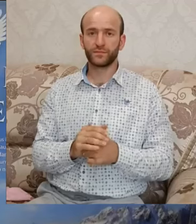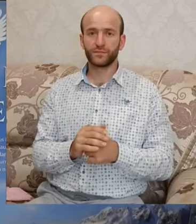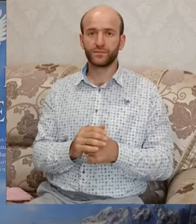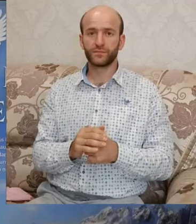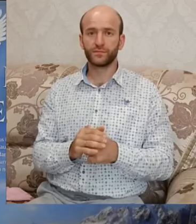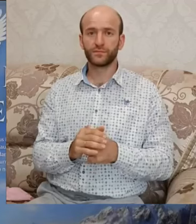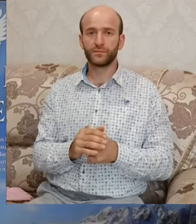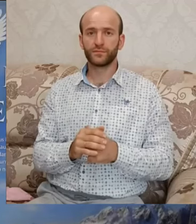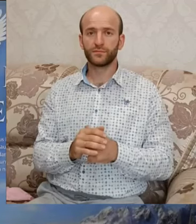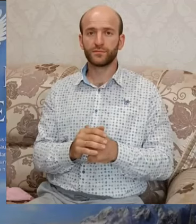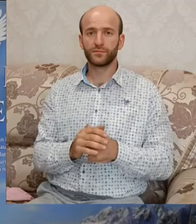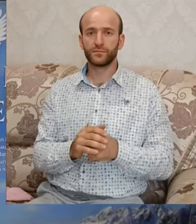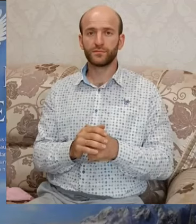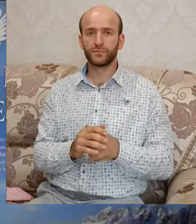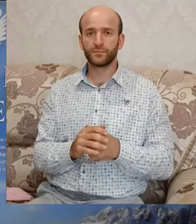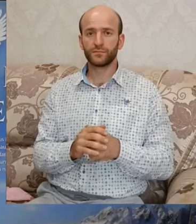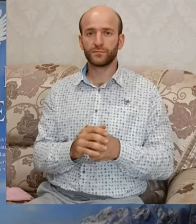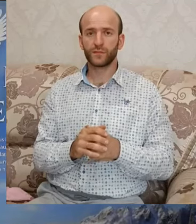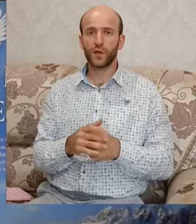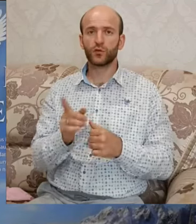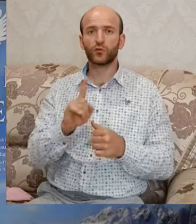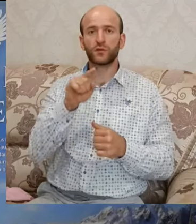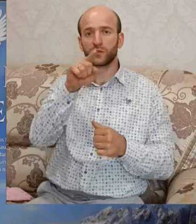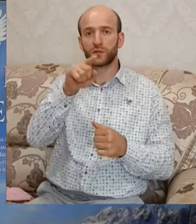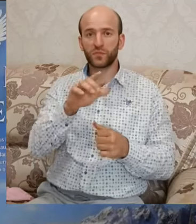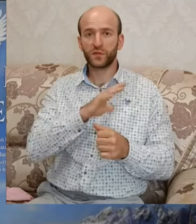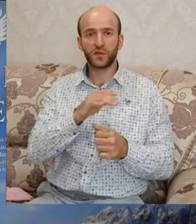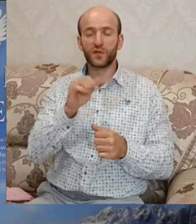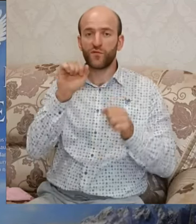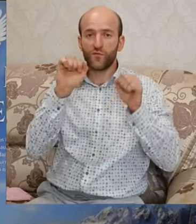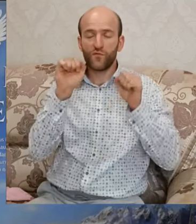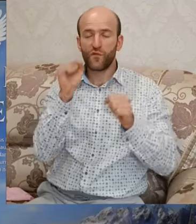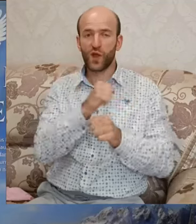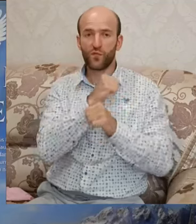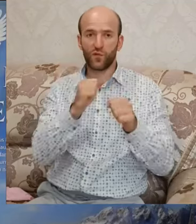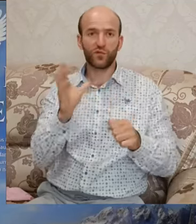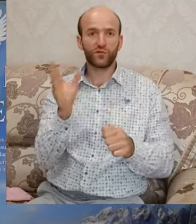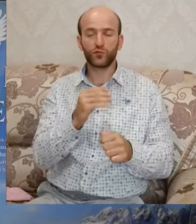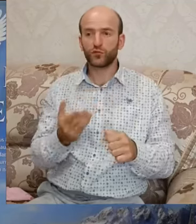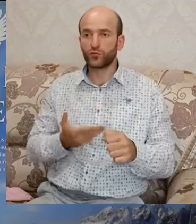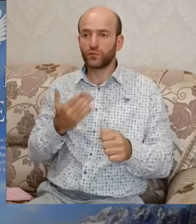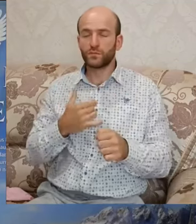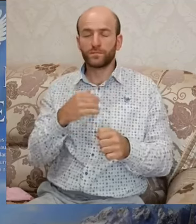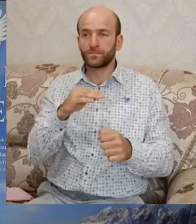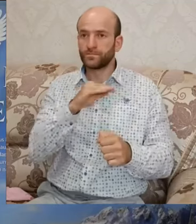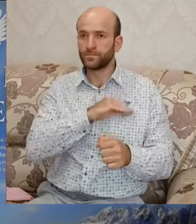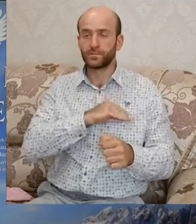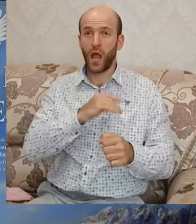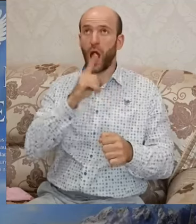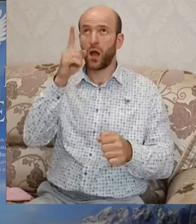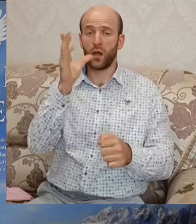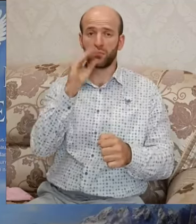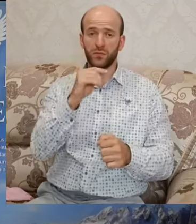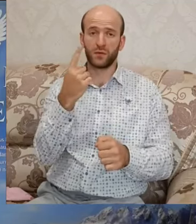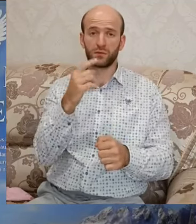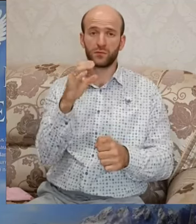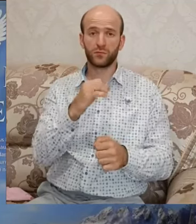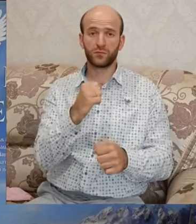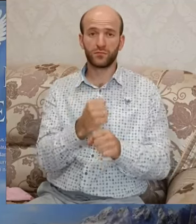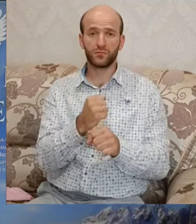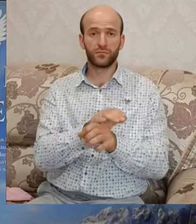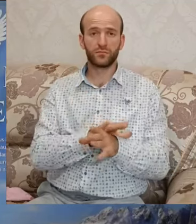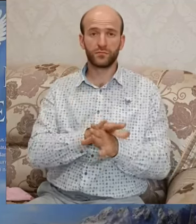įmanoma šiandien tai padaryti per vieną akimirką. Что тебе было невозможно за всю жизнь, ему это возможно сегодня через за одно мгновение. Vien tikėk. Потому